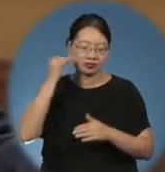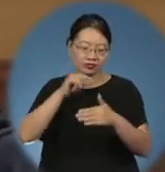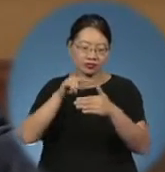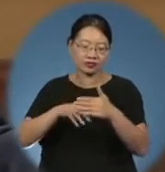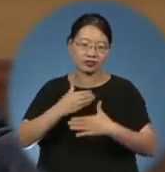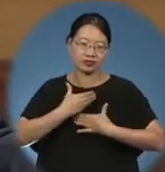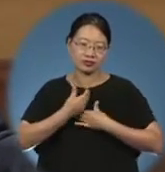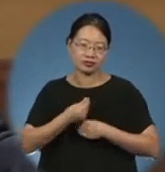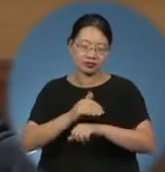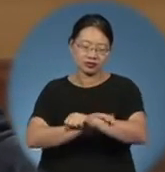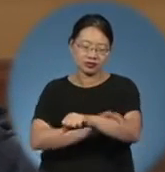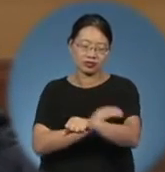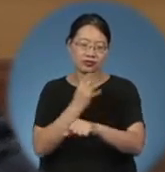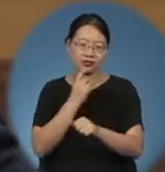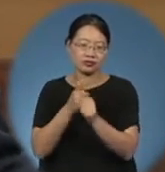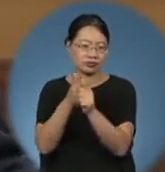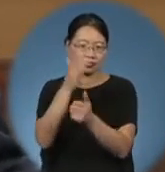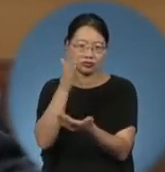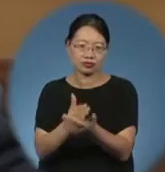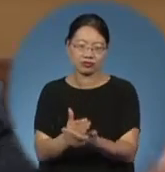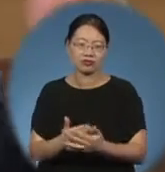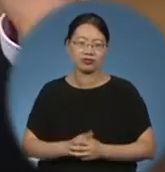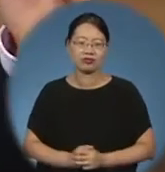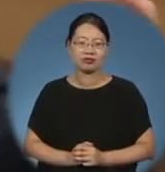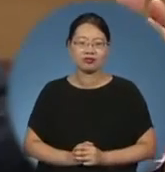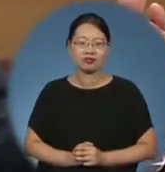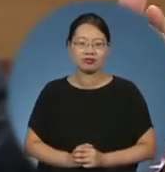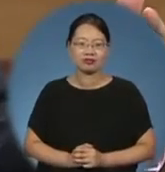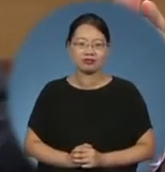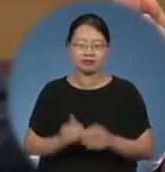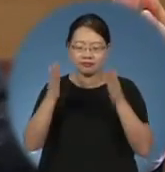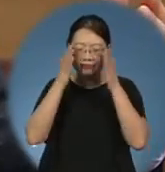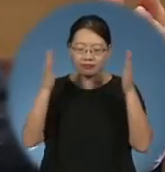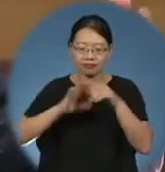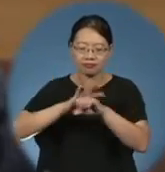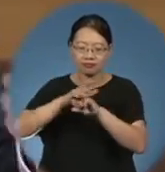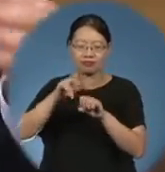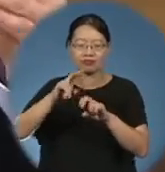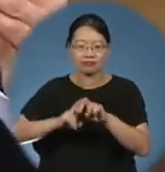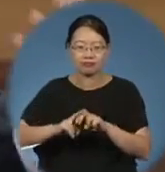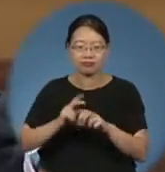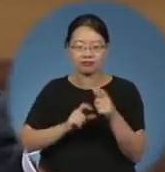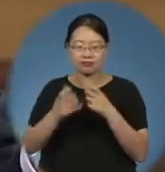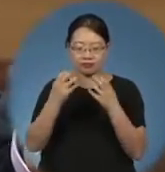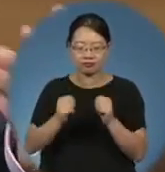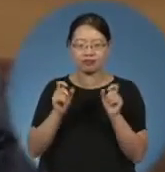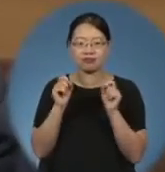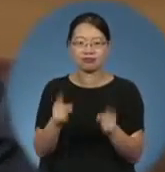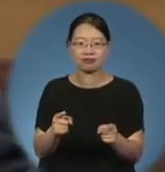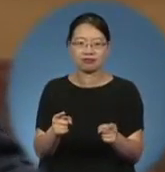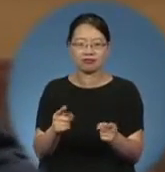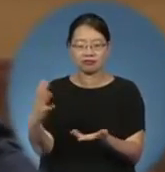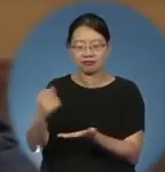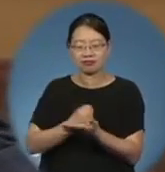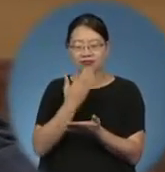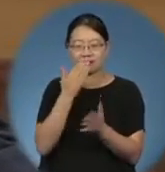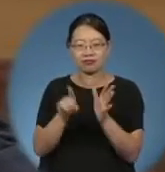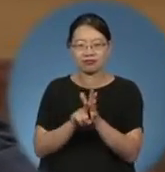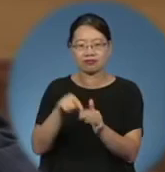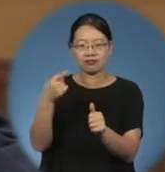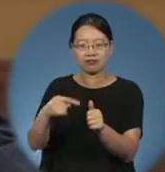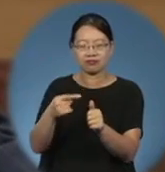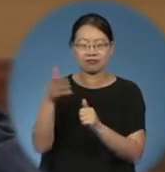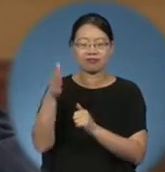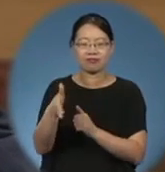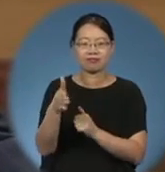안정된 지금 마늘 쫓지 말고 4 너른 굴 글로벌 무대에서 더 많은 기회를 갖도록 우리가 교육